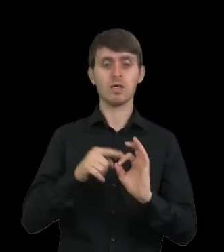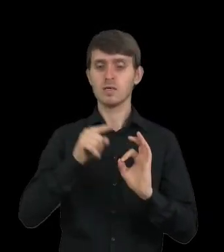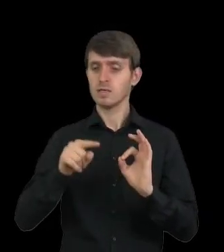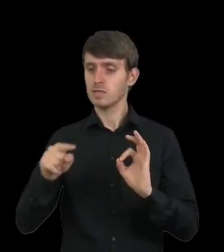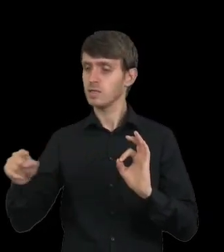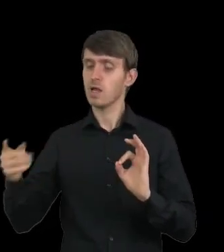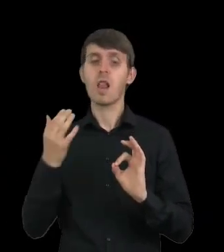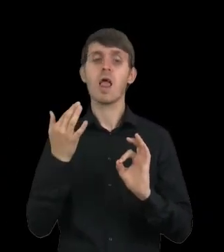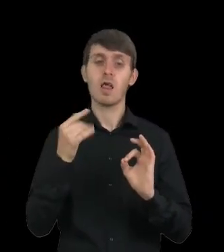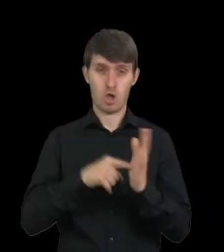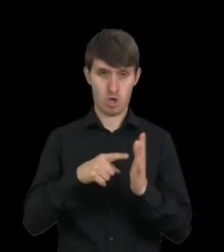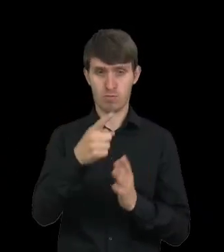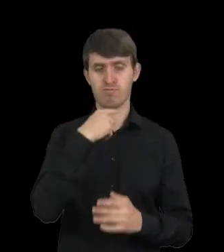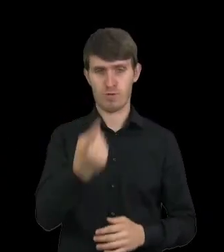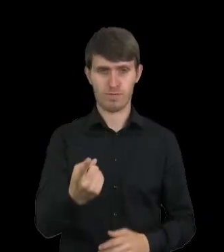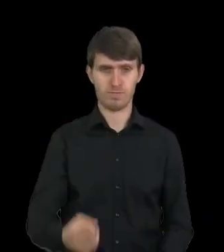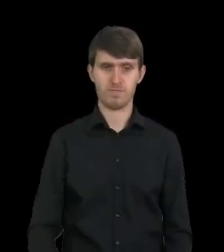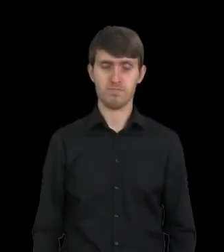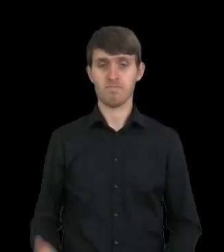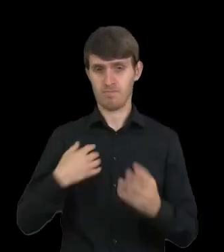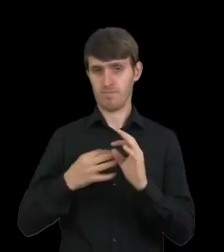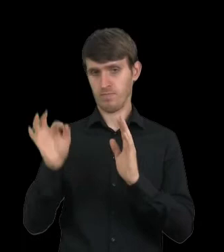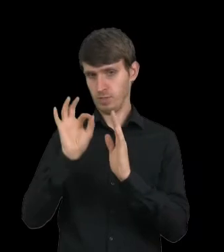liczby od zera. Narysujmy oś liczbową.